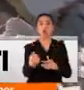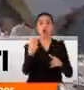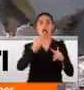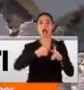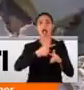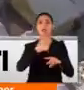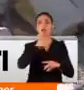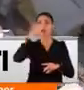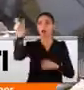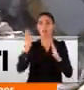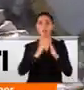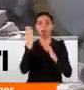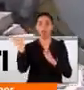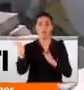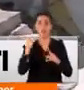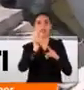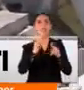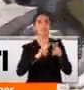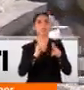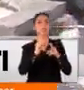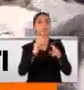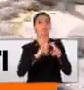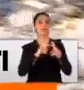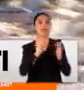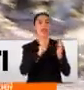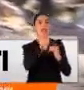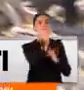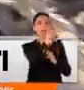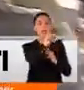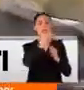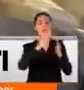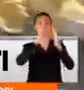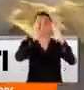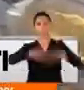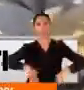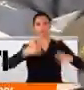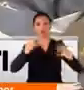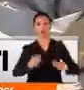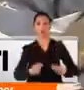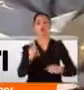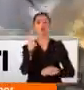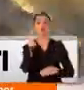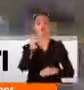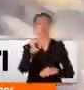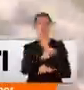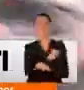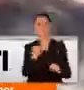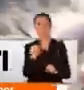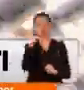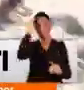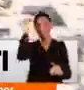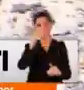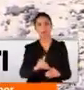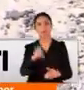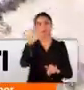Bey'in evi deyim yerindeyse İSKİ ekipleri tarafından başına yıkılmış durumda. Şu anda son derece mağdur. Üstelik